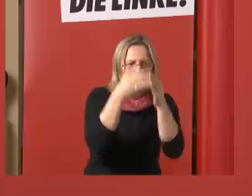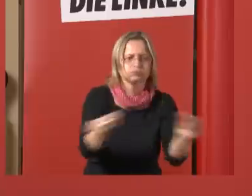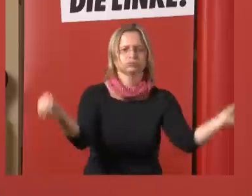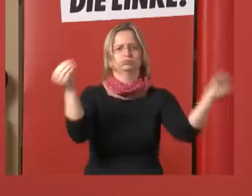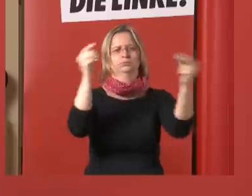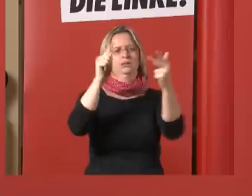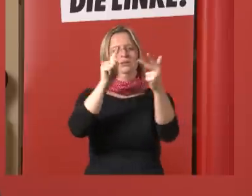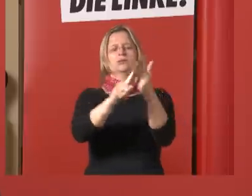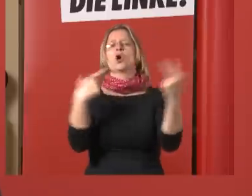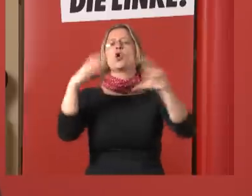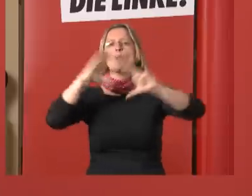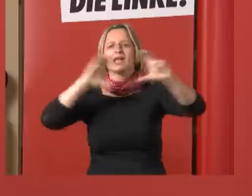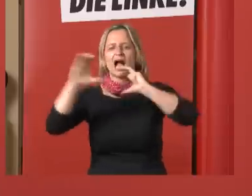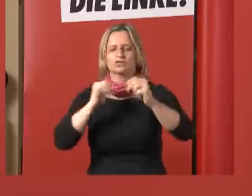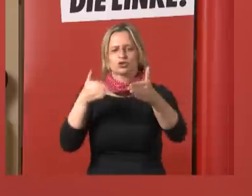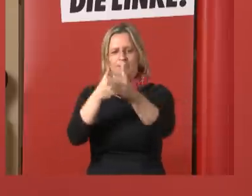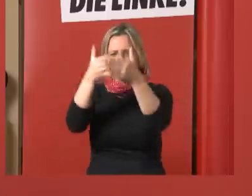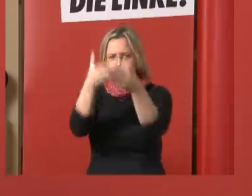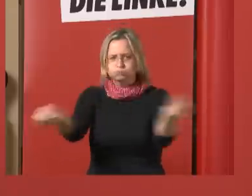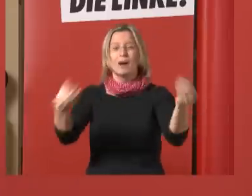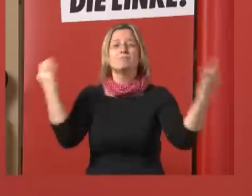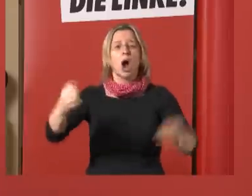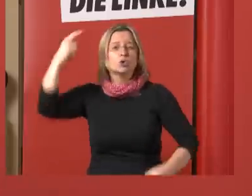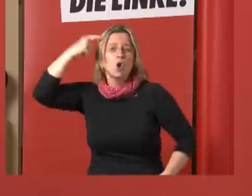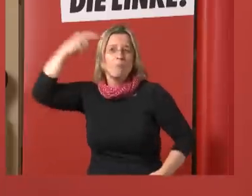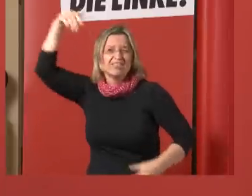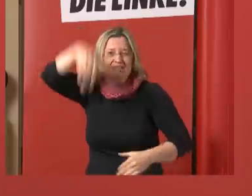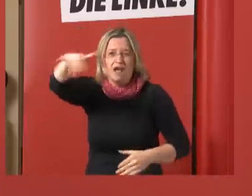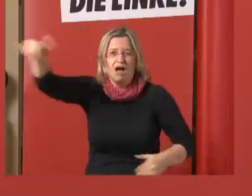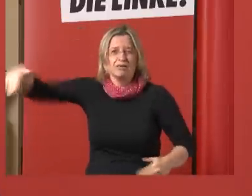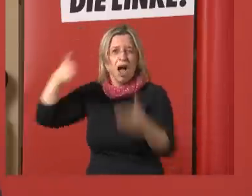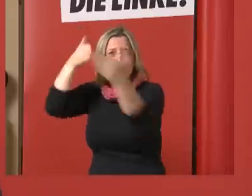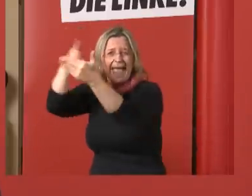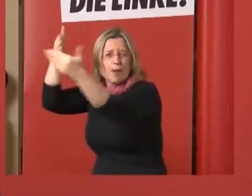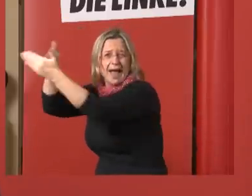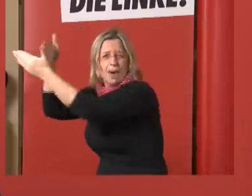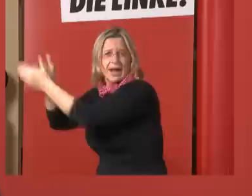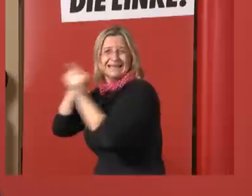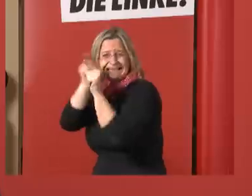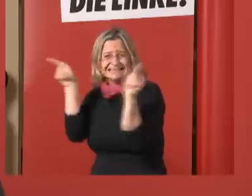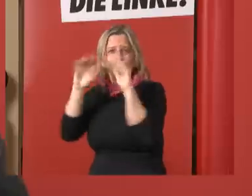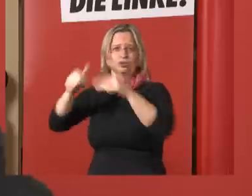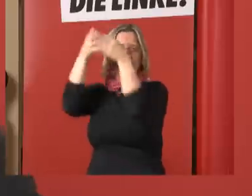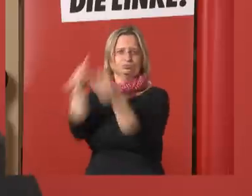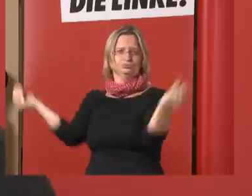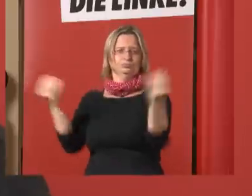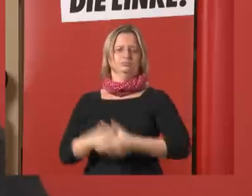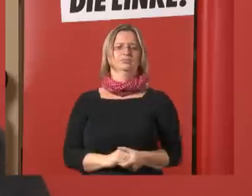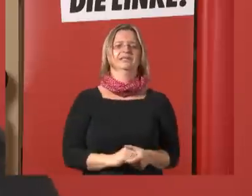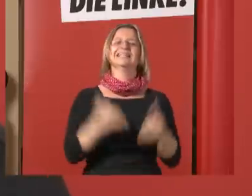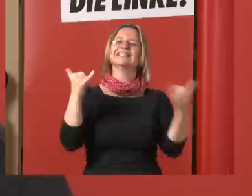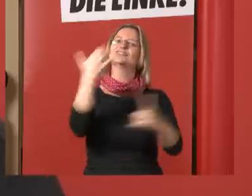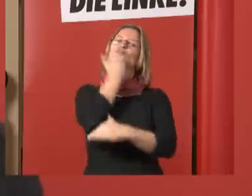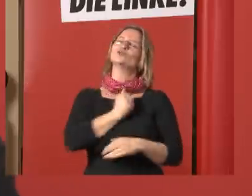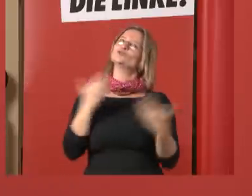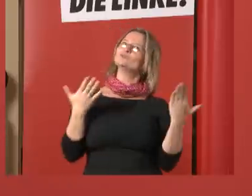nämlich bauliche Barrieren, kommunikative Barrieren, kognitive Barrieren zu beseitigen, auch die Barrieren in den Köpfen. Und um Ihnen zu